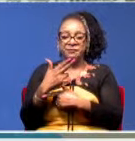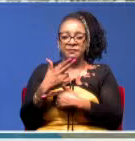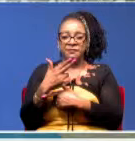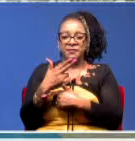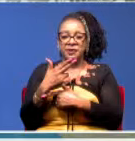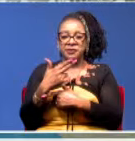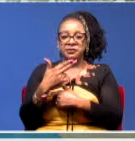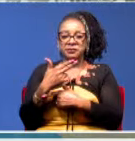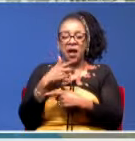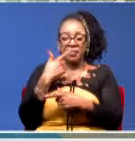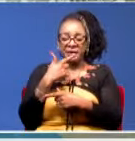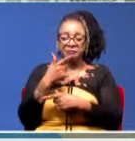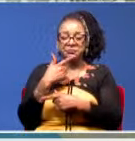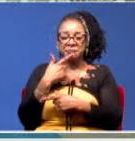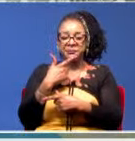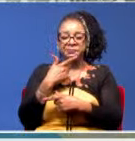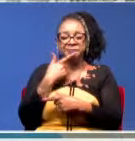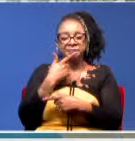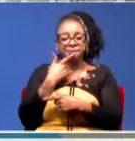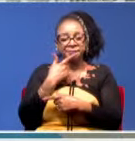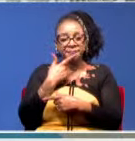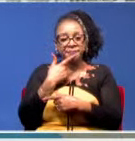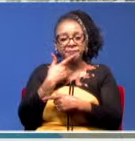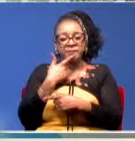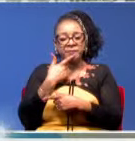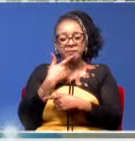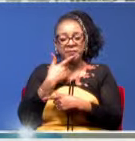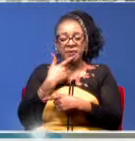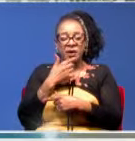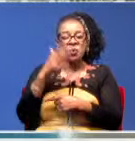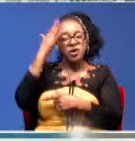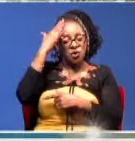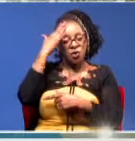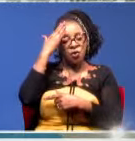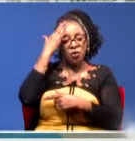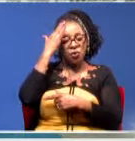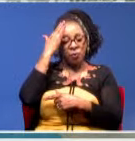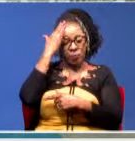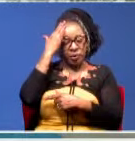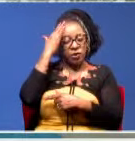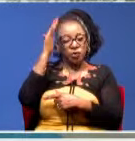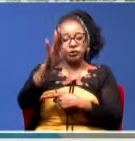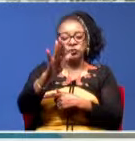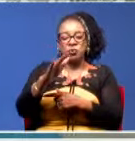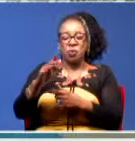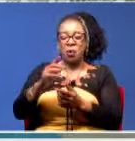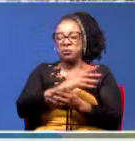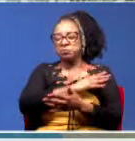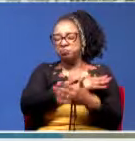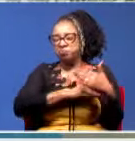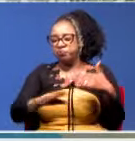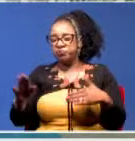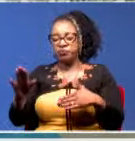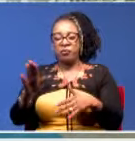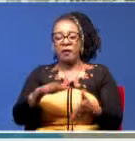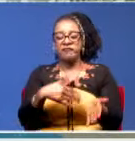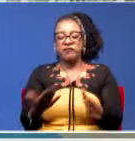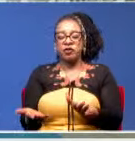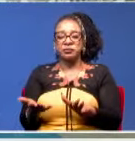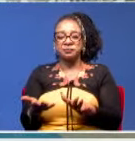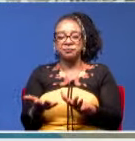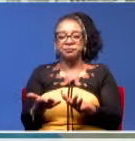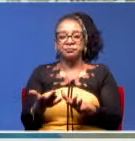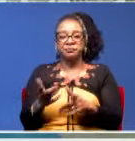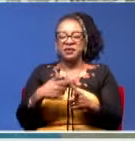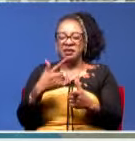wakanigemezea, wakaniambia wetisha kuzoea, wakanipiga sweep, wakaniangusha. Hao wengine polisi